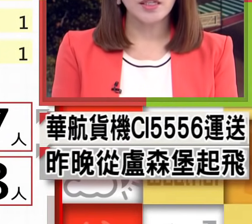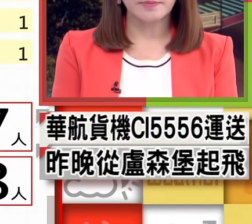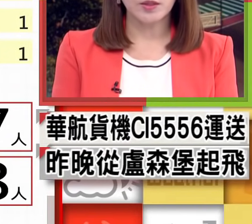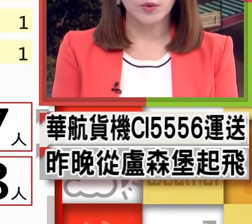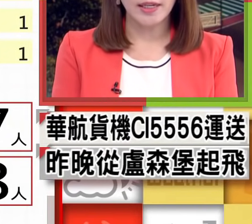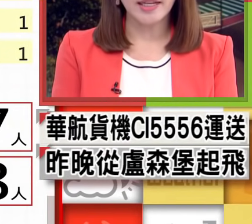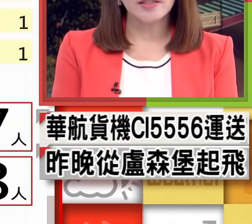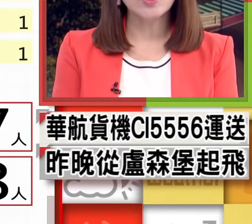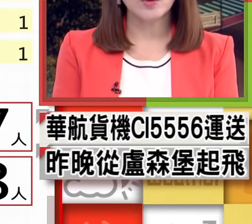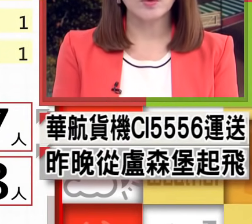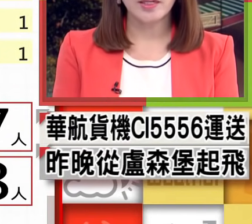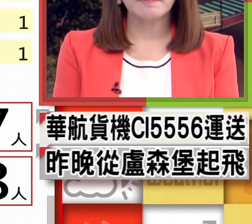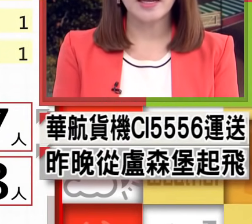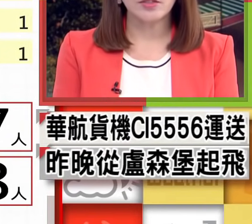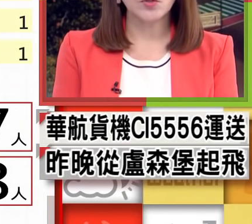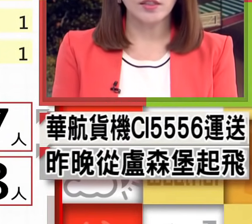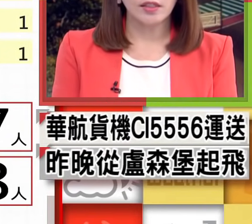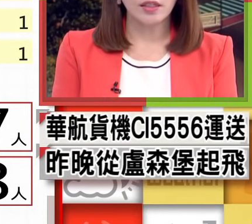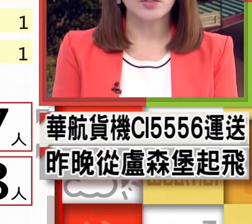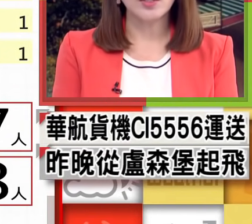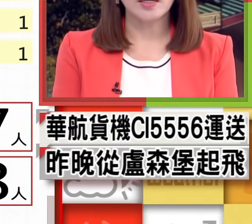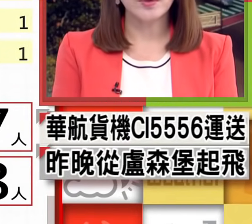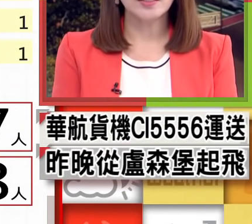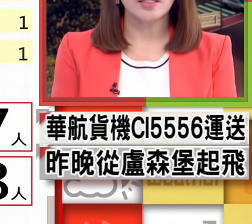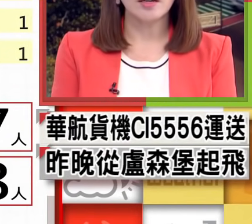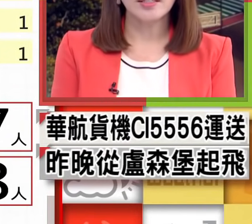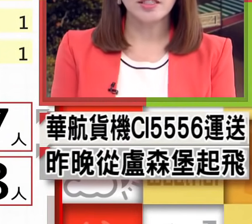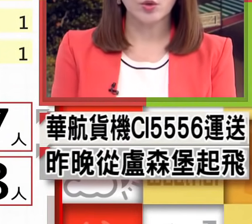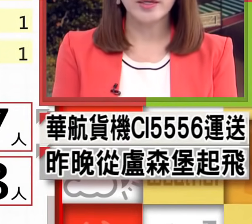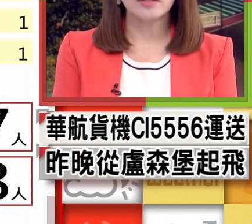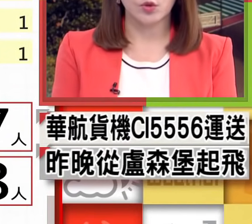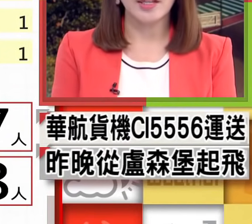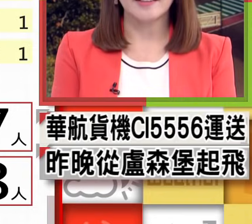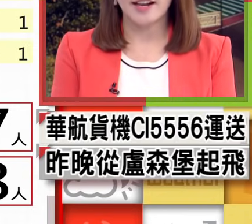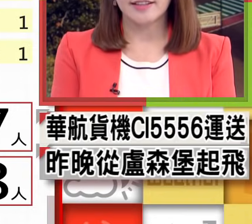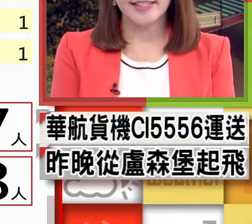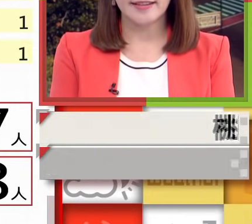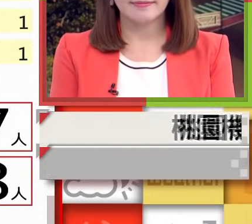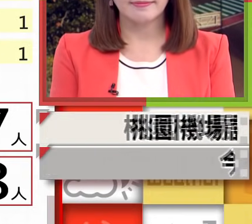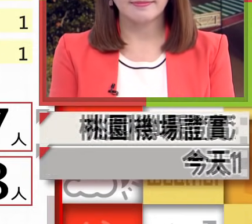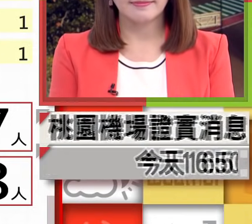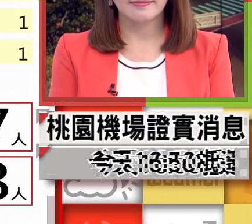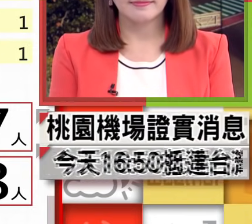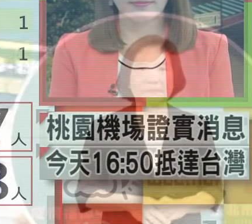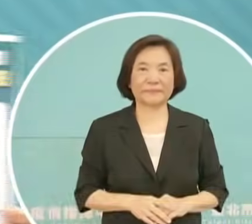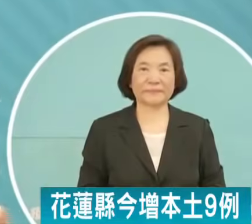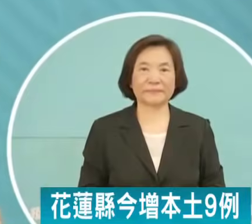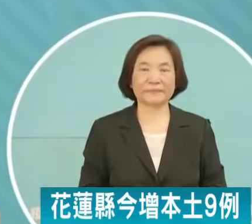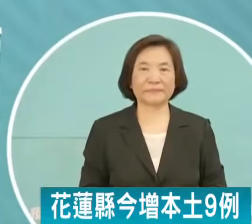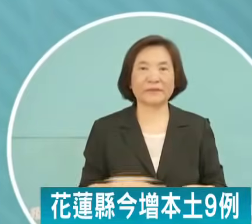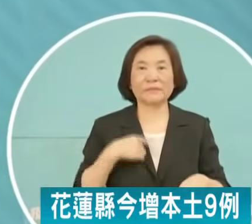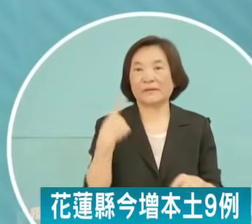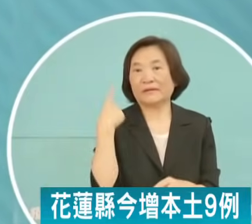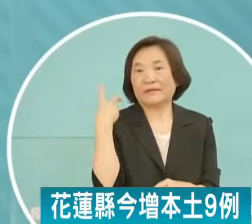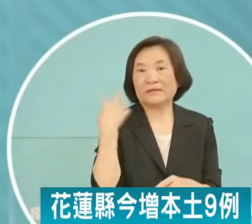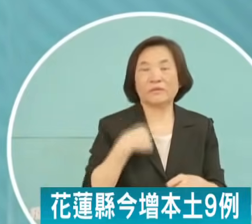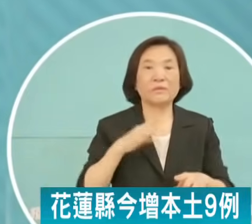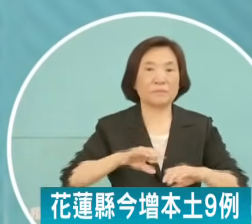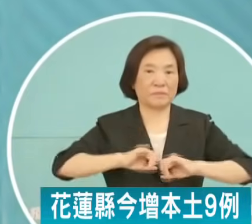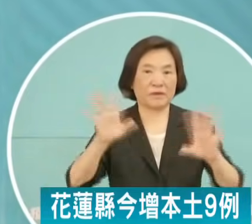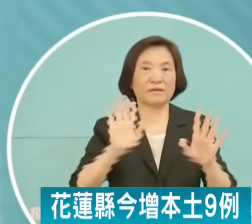增94例本土个案，校正回归114例。市长柯文哲也召开记者会，继续带您来了解。 如同前几天讲